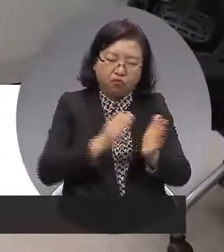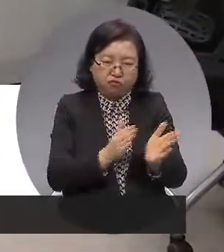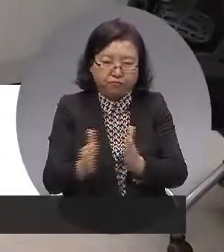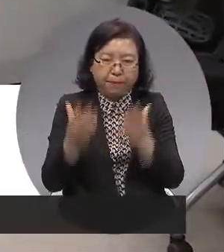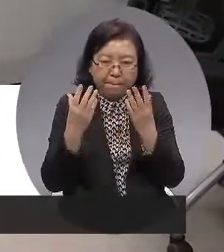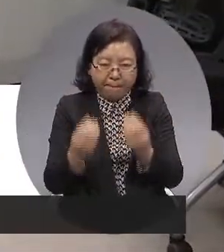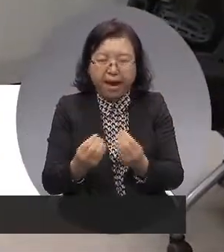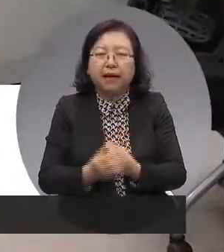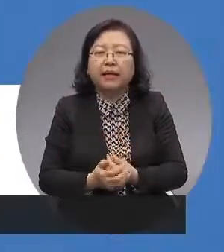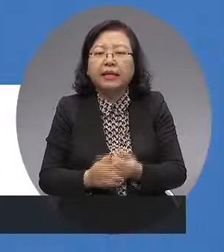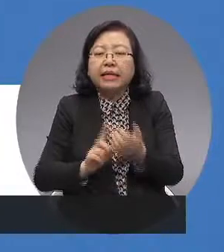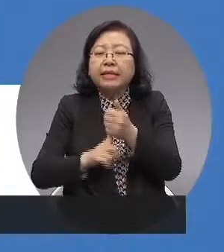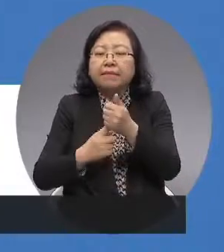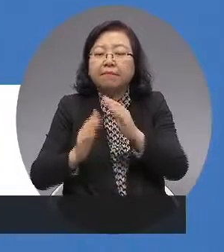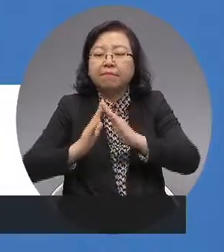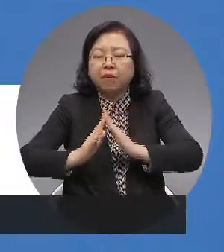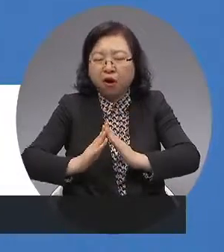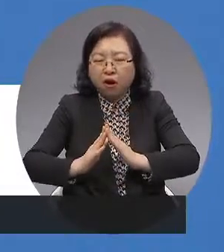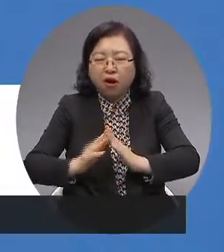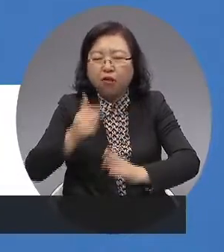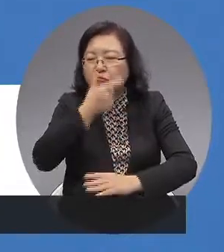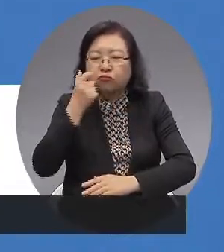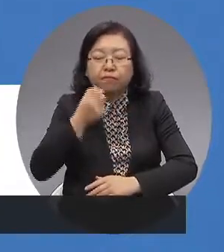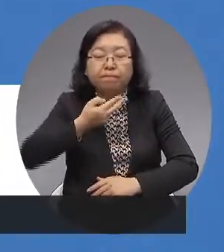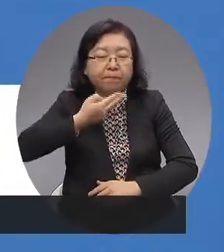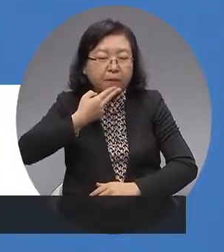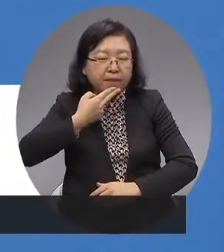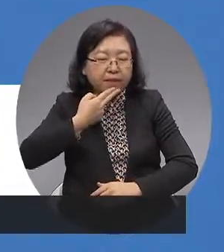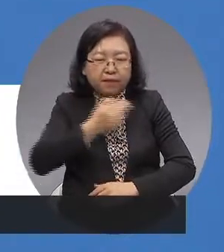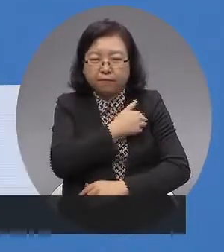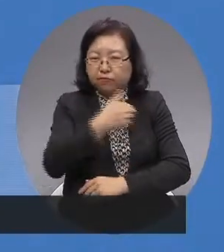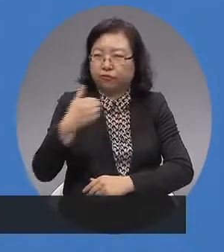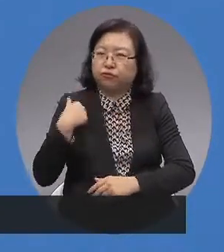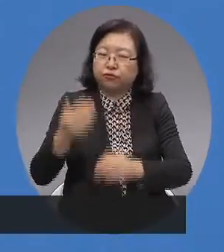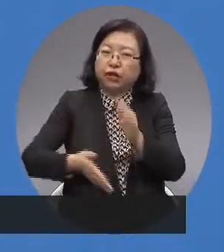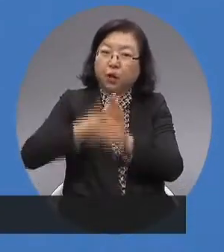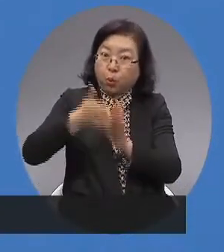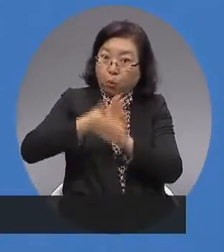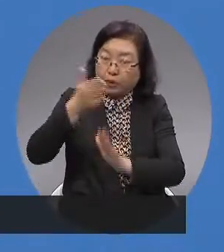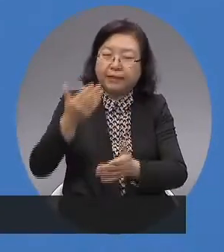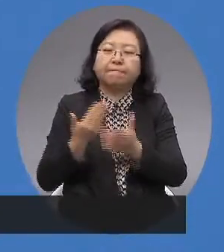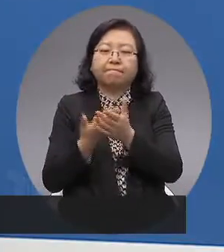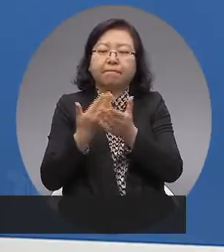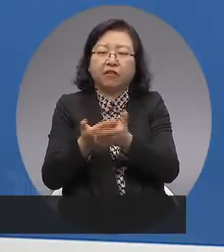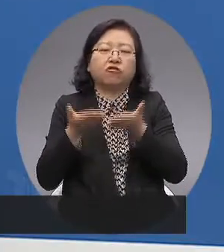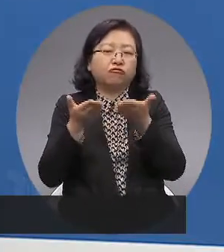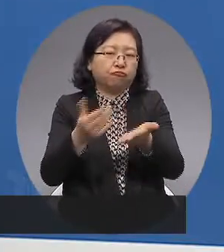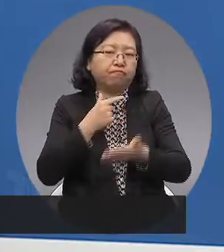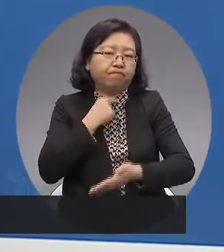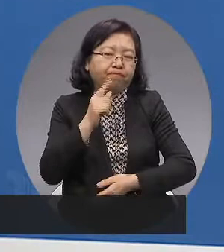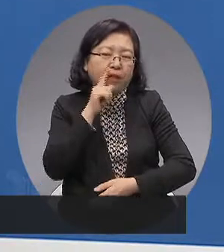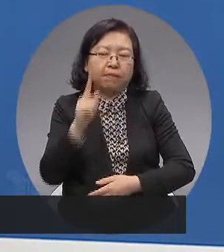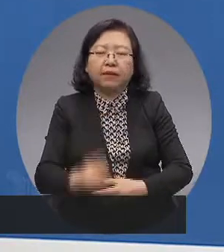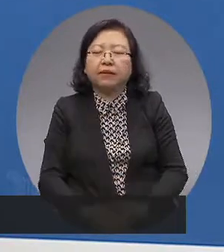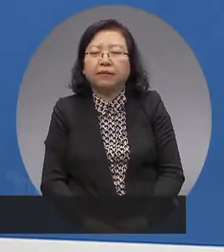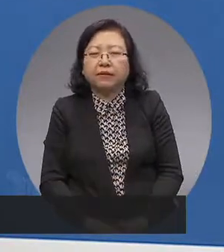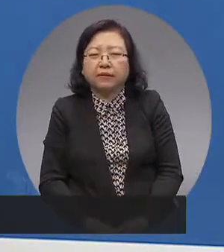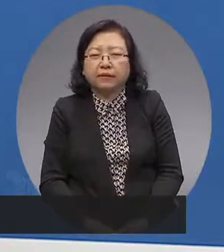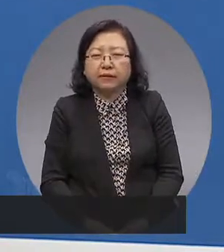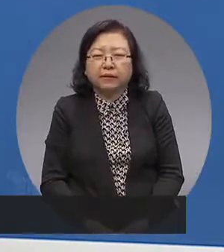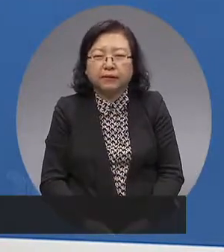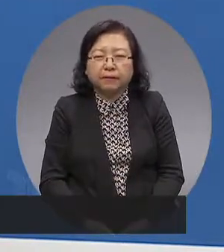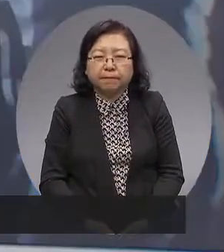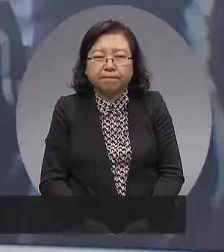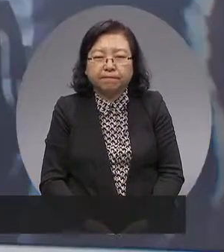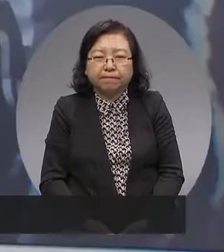마쳤다며 증평군을 어느 하나 부족함 없는 풍요로운 도시로 발전시키겠다고 밝혔습니다.